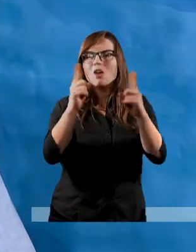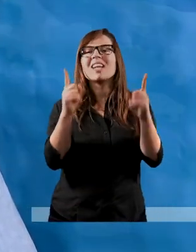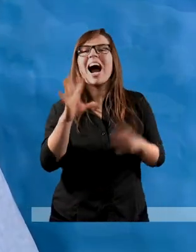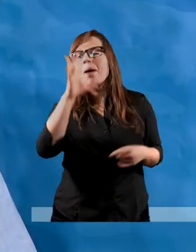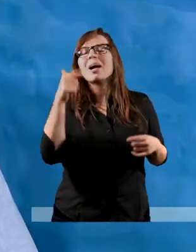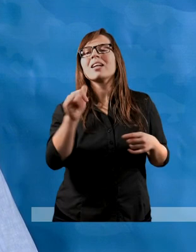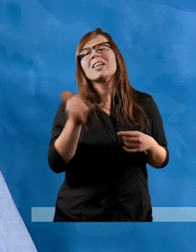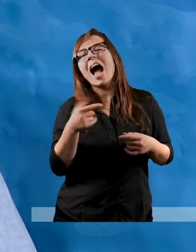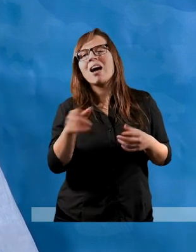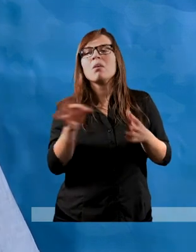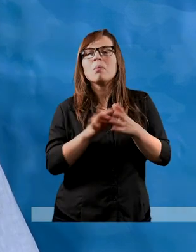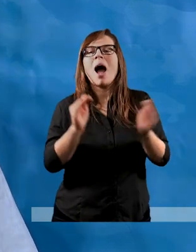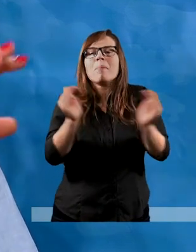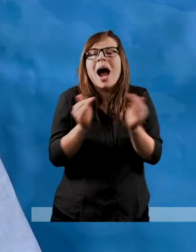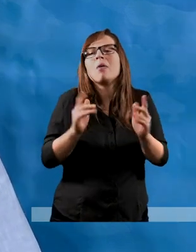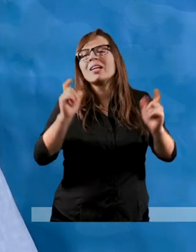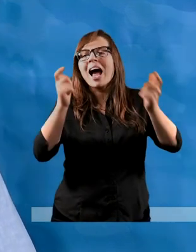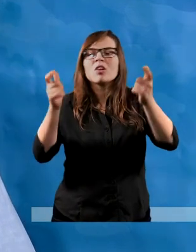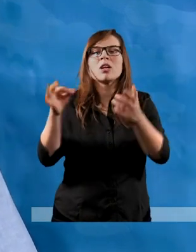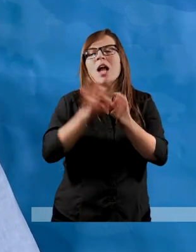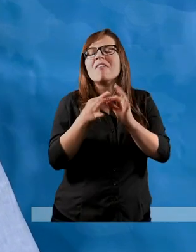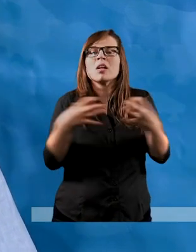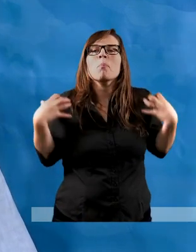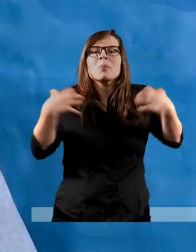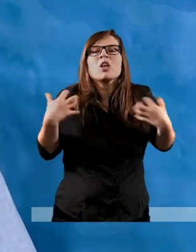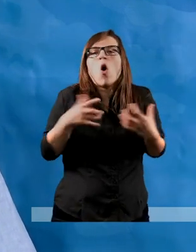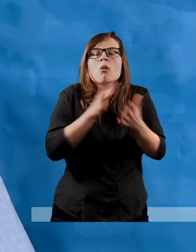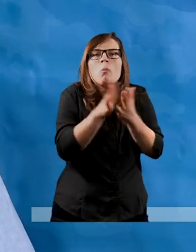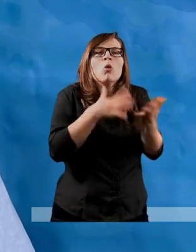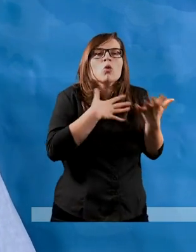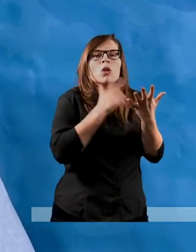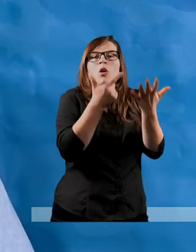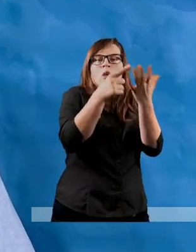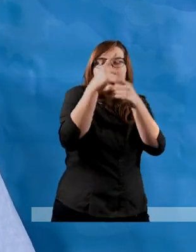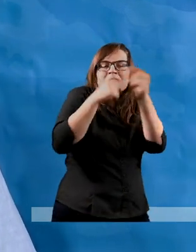jakichś małych zdarzeniach, nawet w przyrodzie